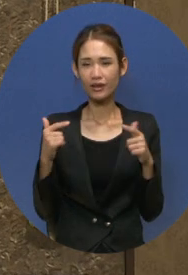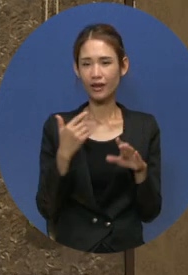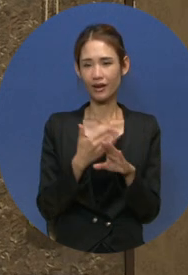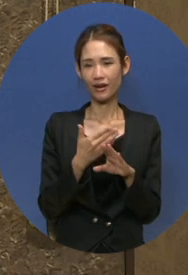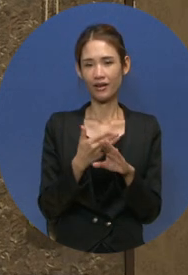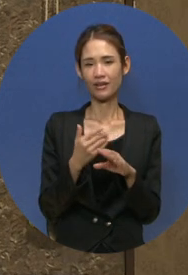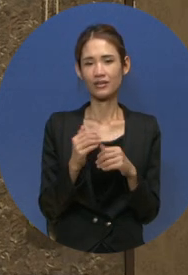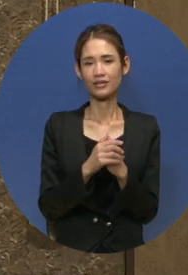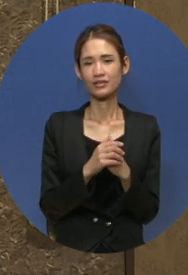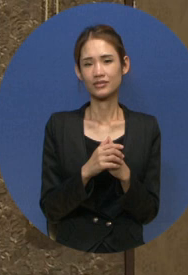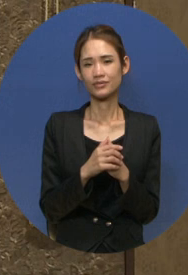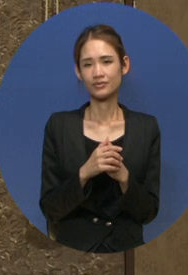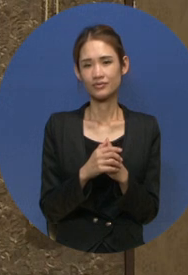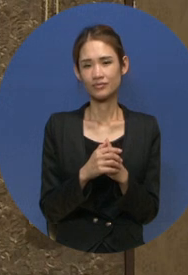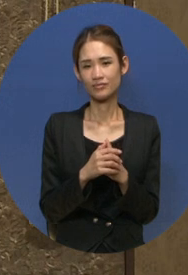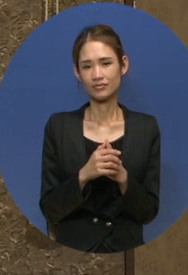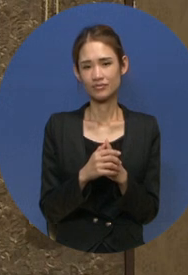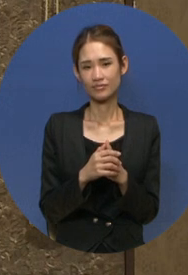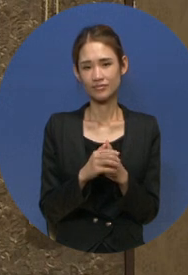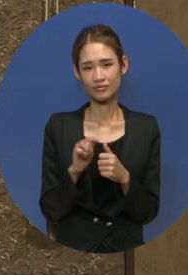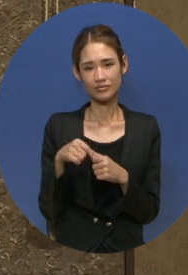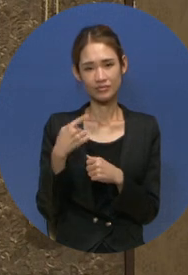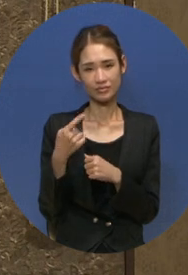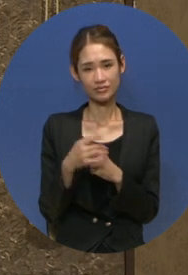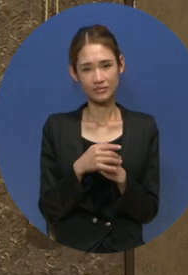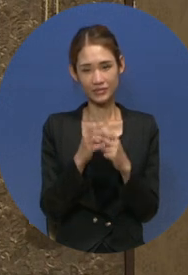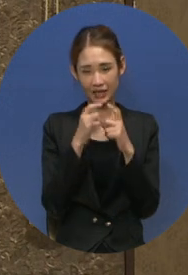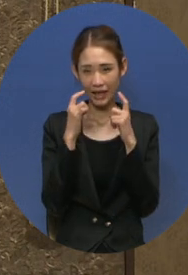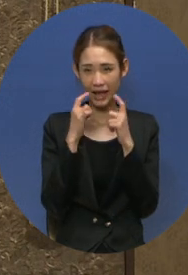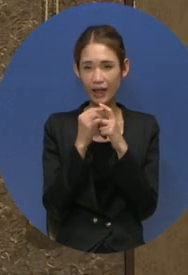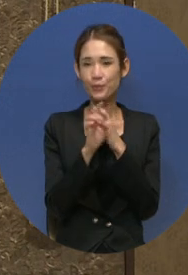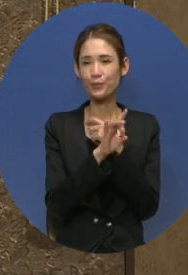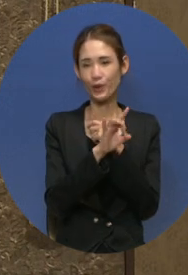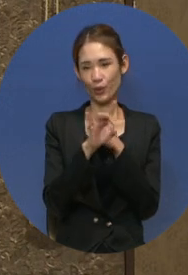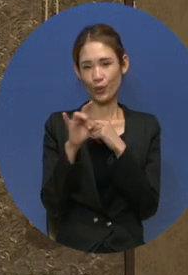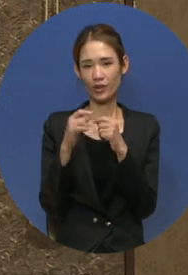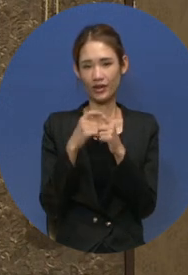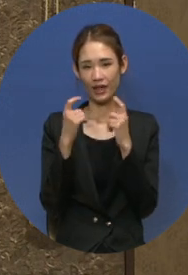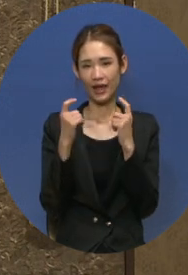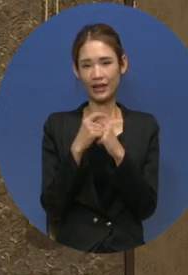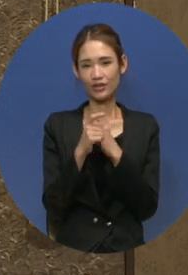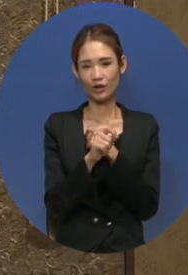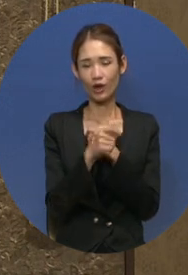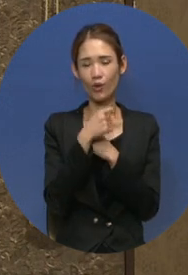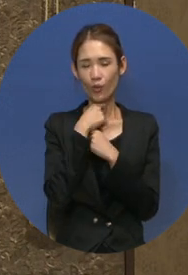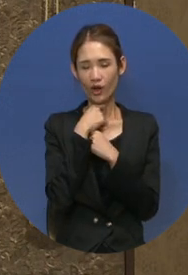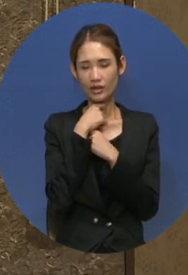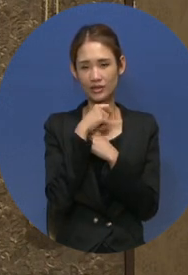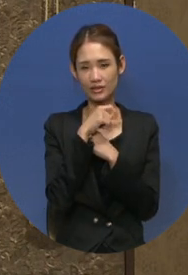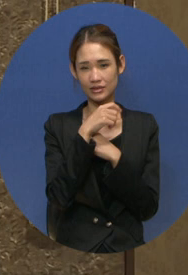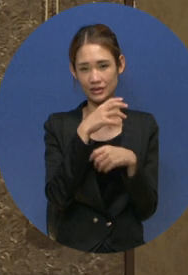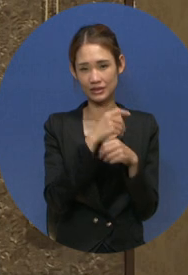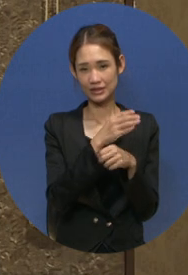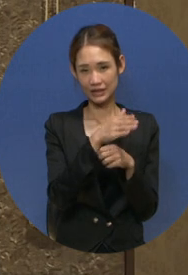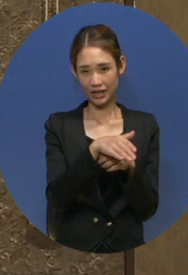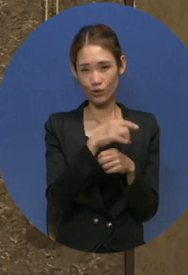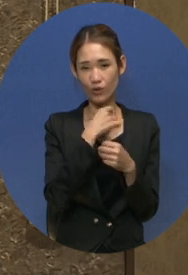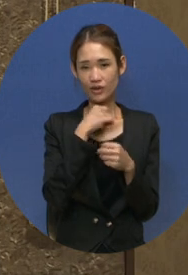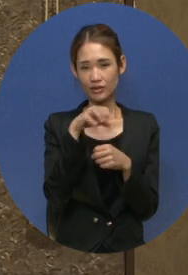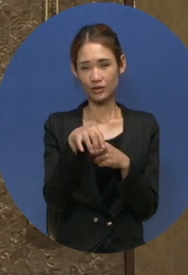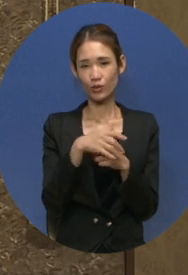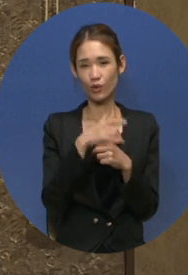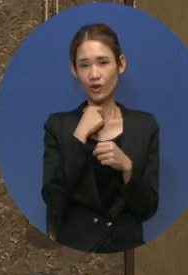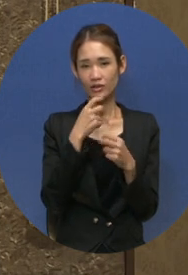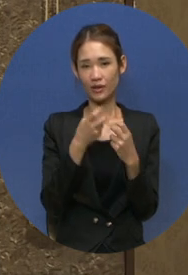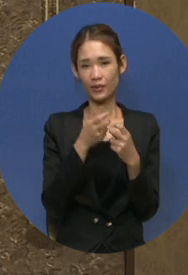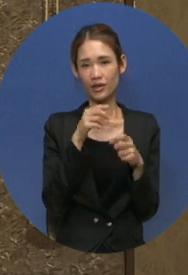맞습니다. 예. 그래서 그 다음에는 개별로, 개인으로 본인들이 원하는 시기에, 원하는 장소에,